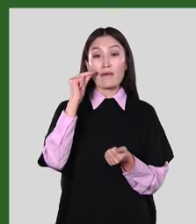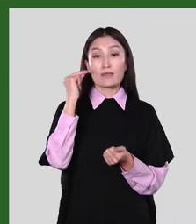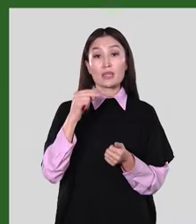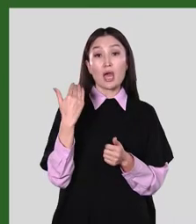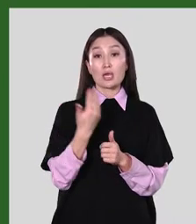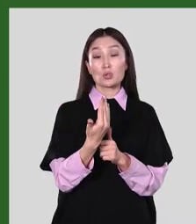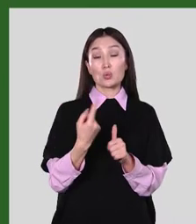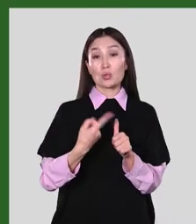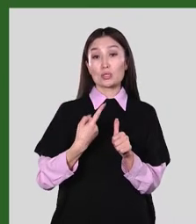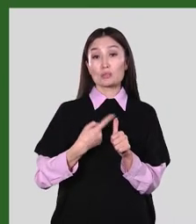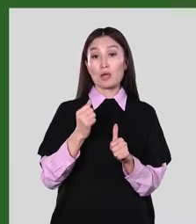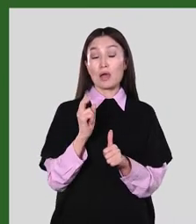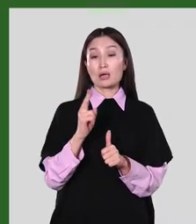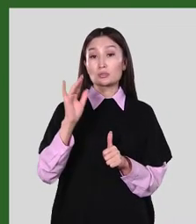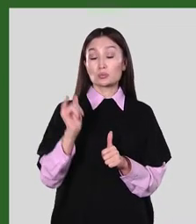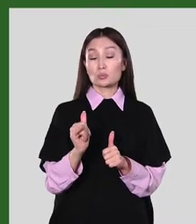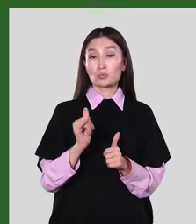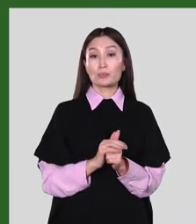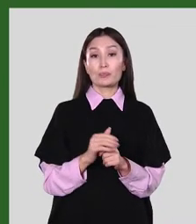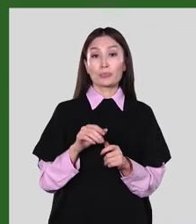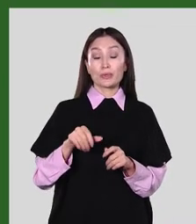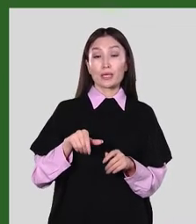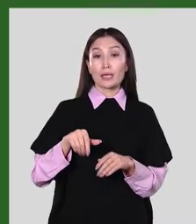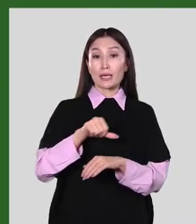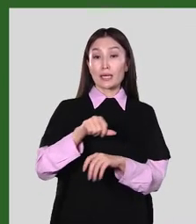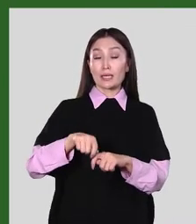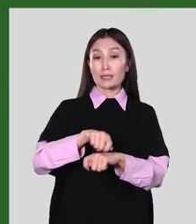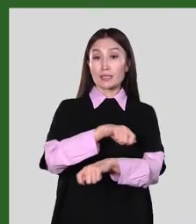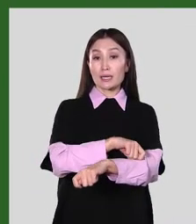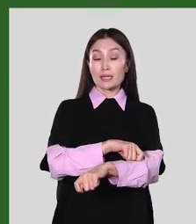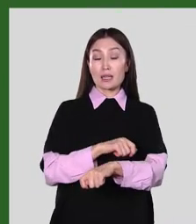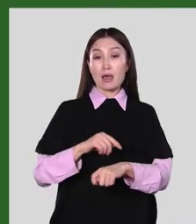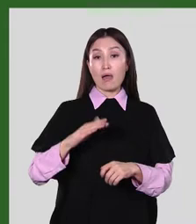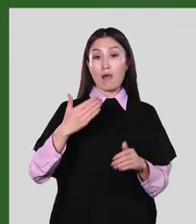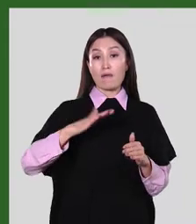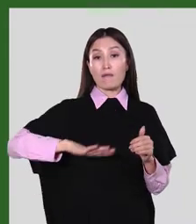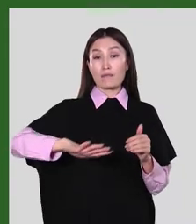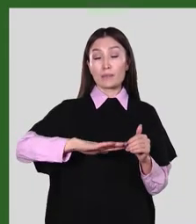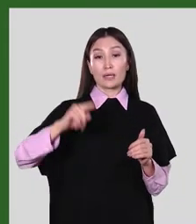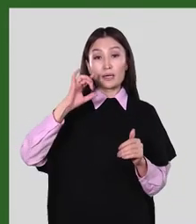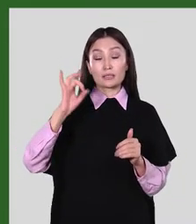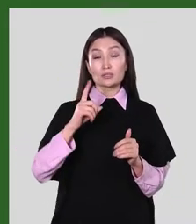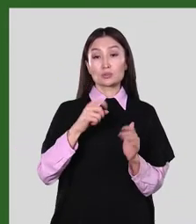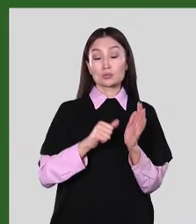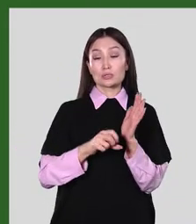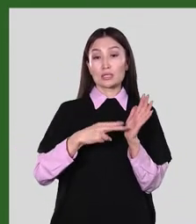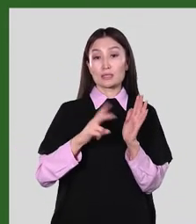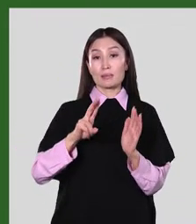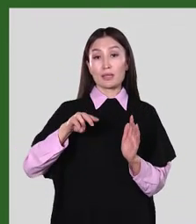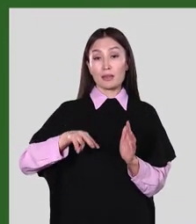называется аксу длина реки в пределах кыргызстана сто шестьдесят семь